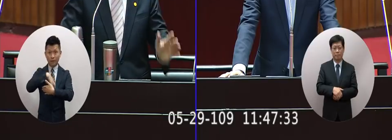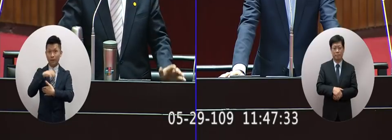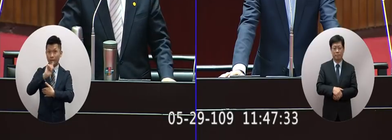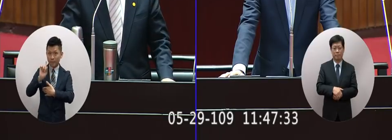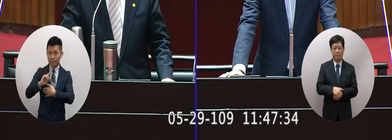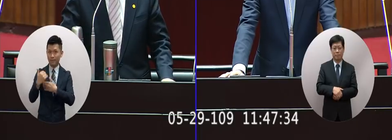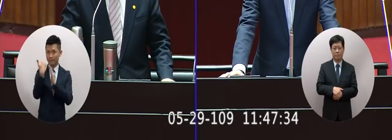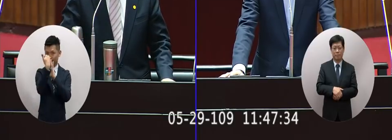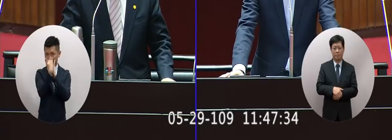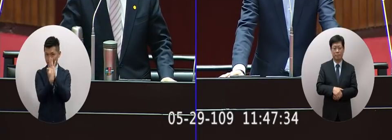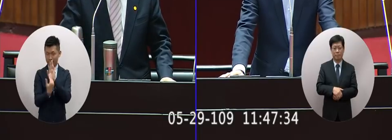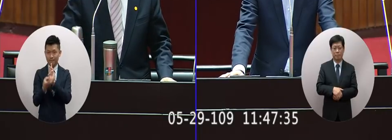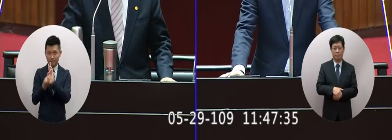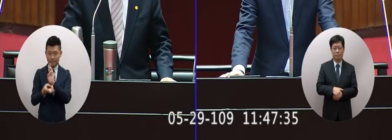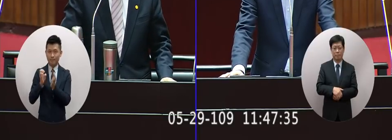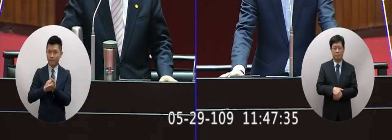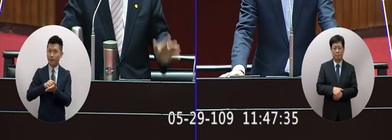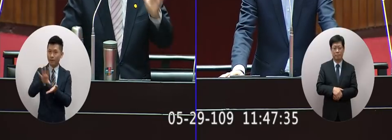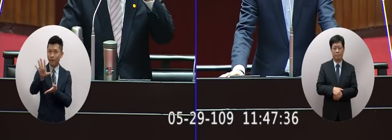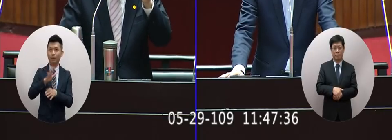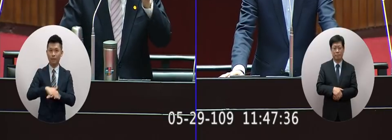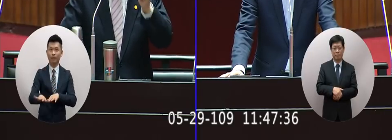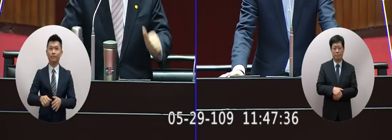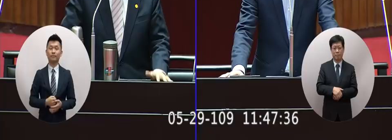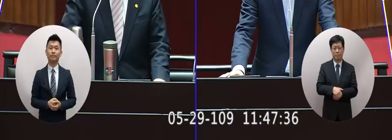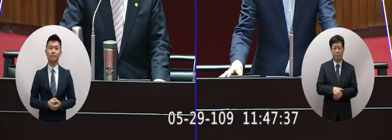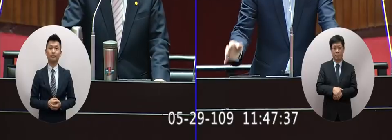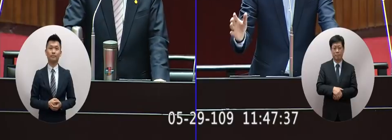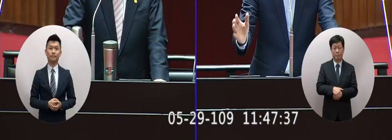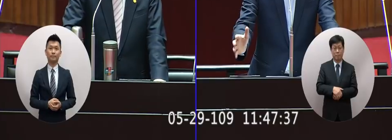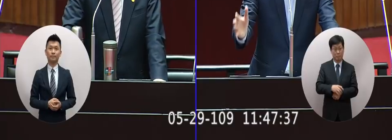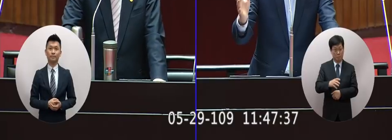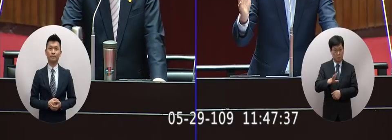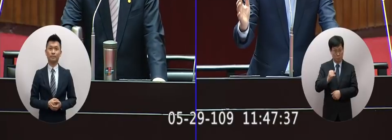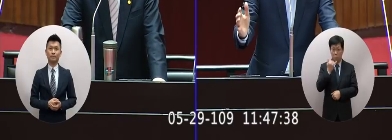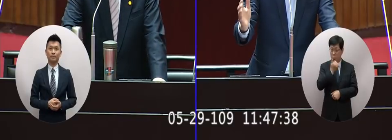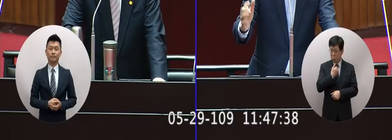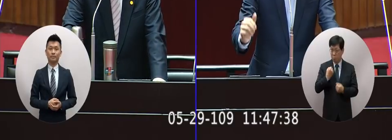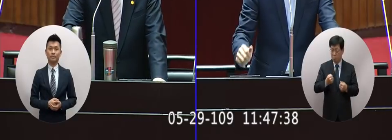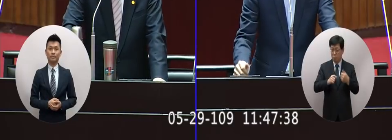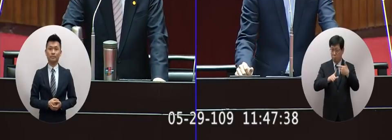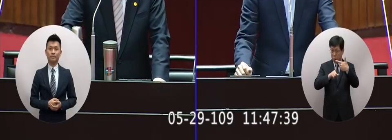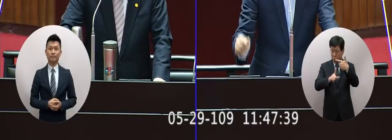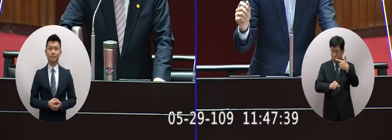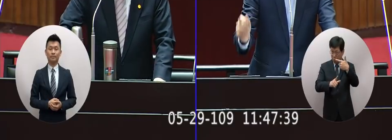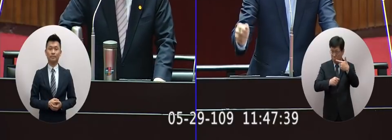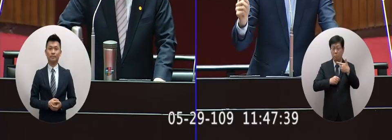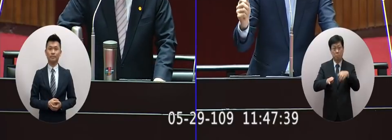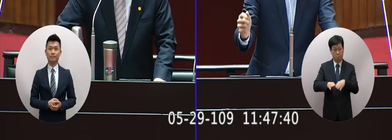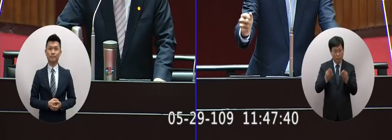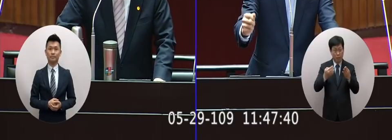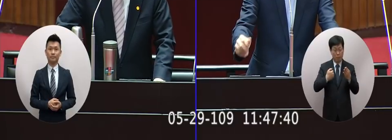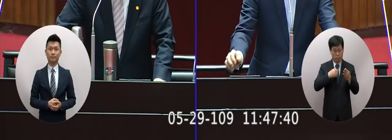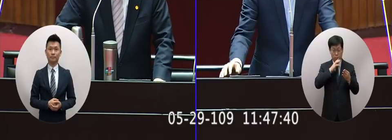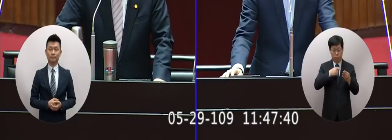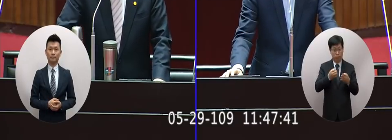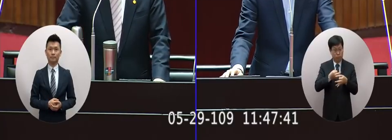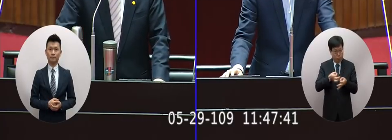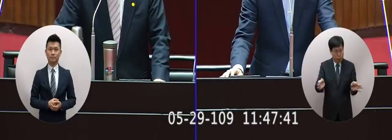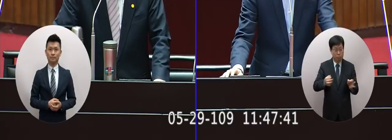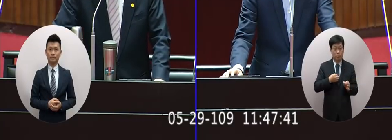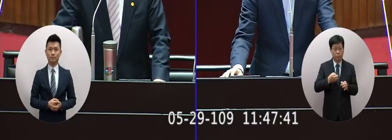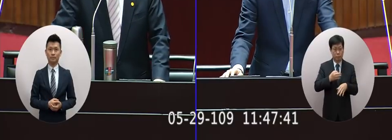详细的报告国人同胞一切的做法。 所以有没有可能在6月份就开始我们的振兴措